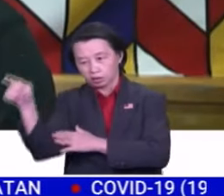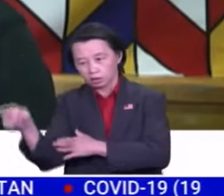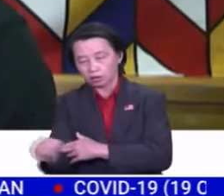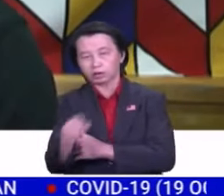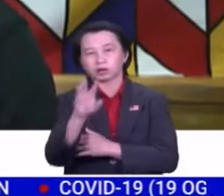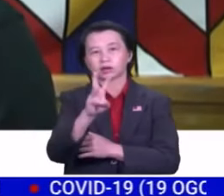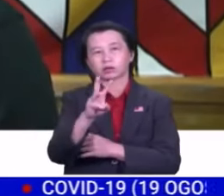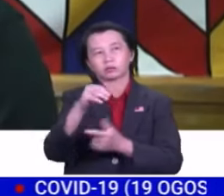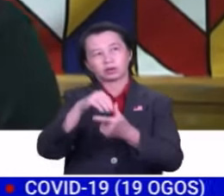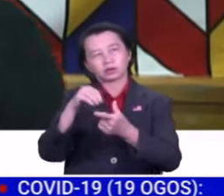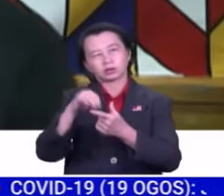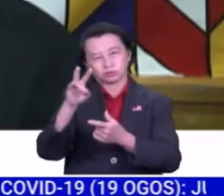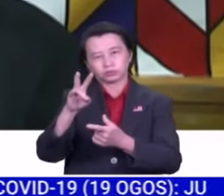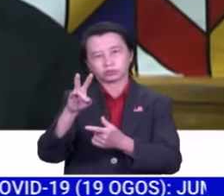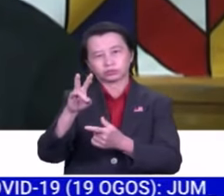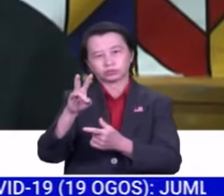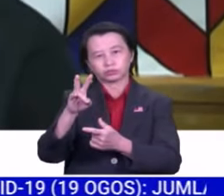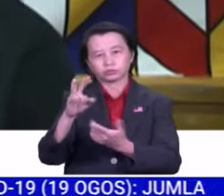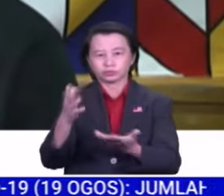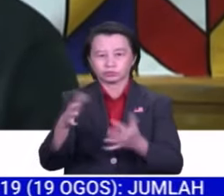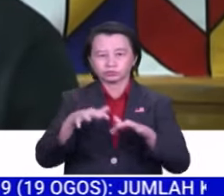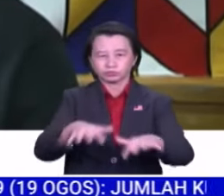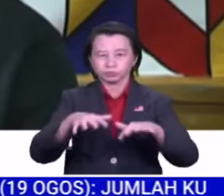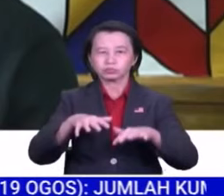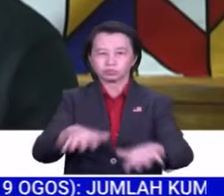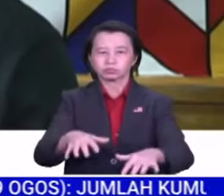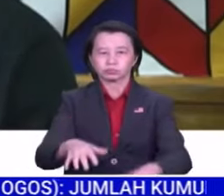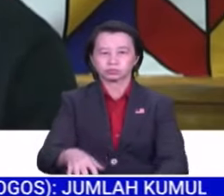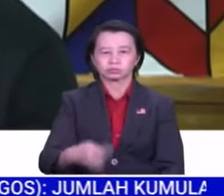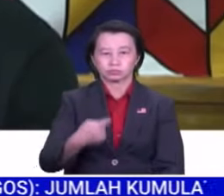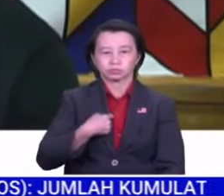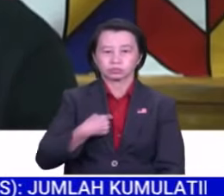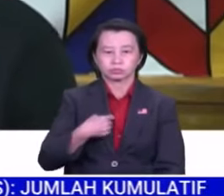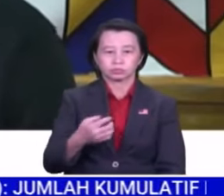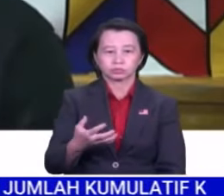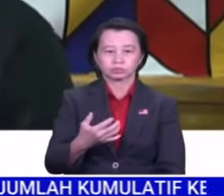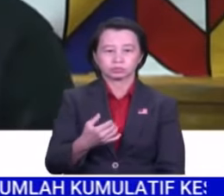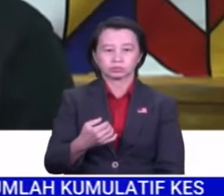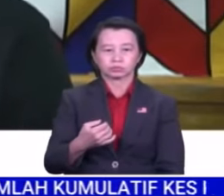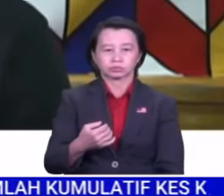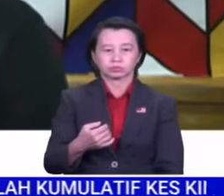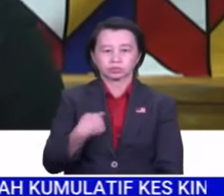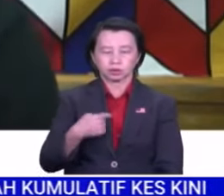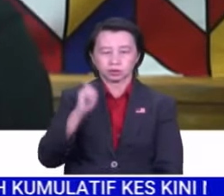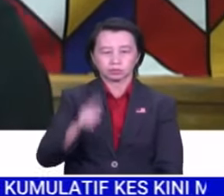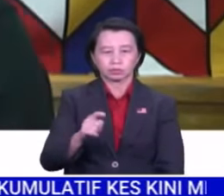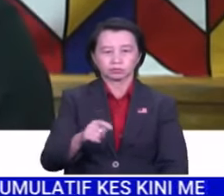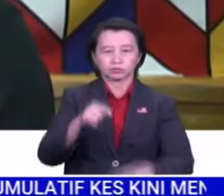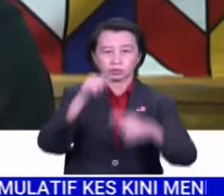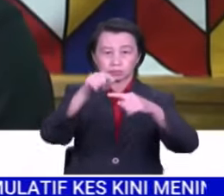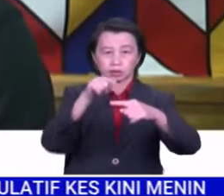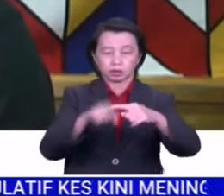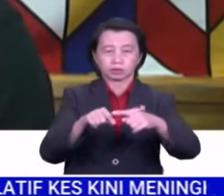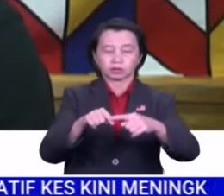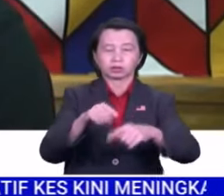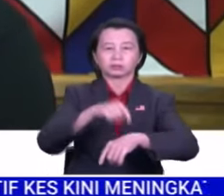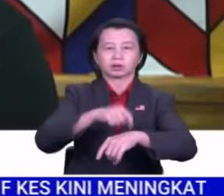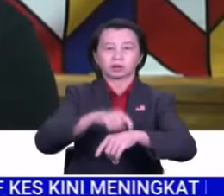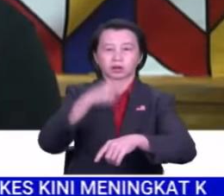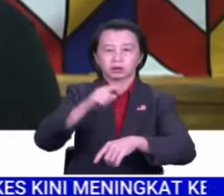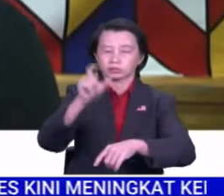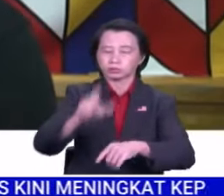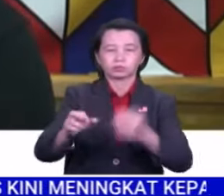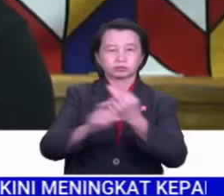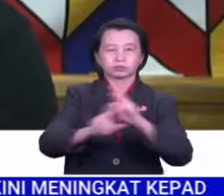pukul 6-7 macam itulah. Untuk diri saya, saya final year student. So saya kena bahagi masa untuk dua kerja lah. Satu untuk